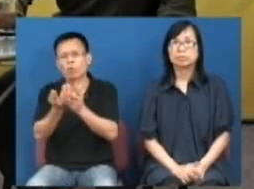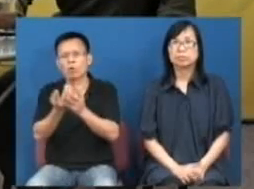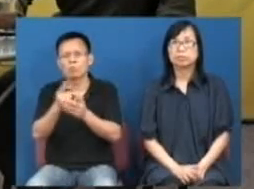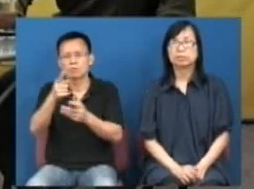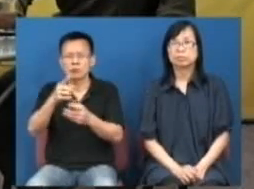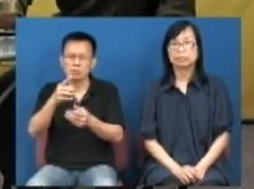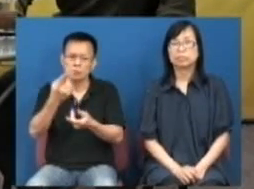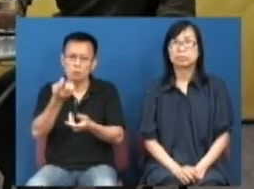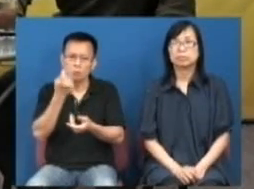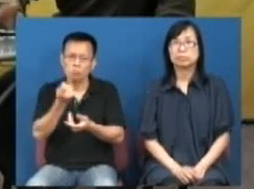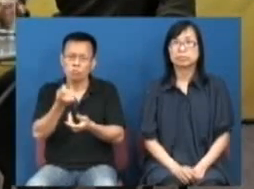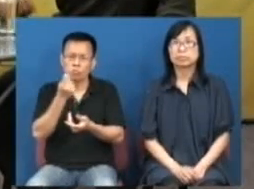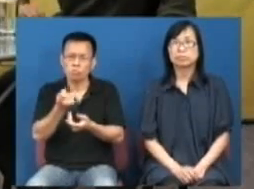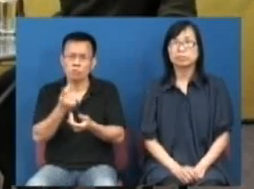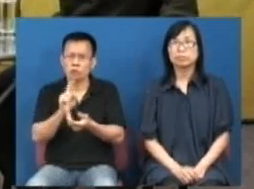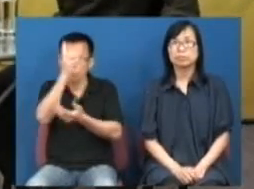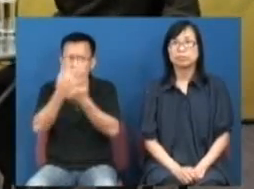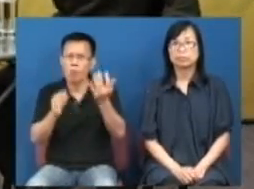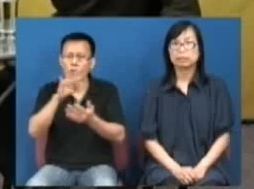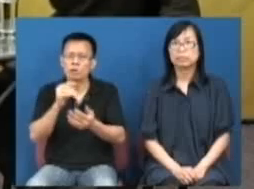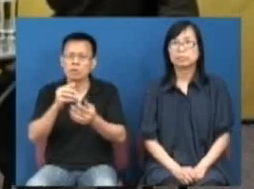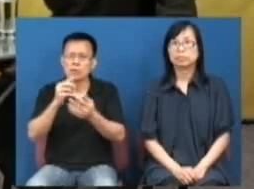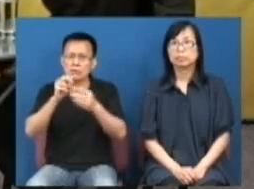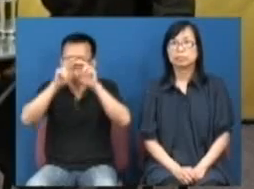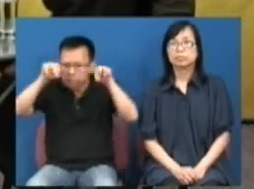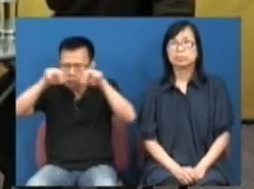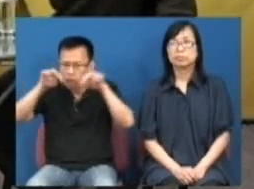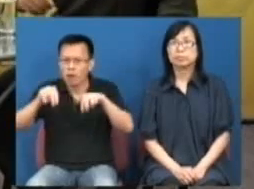叻噶，你哋使乜要人咁做啫？